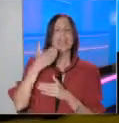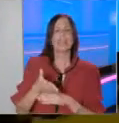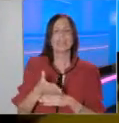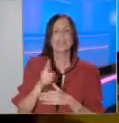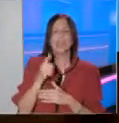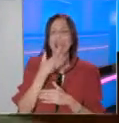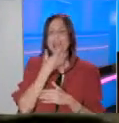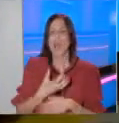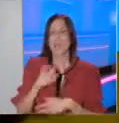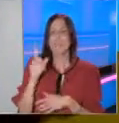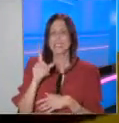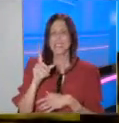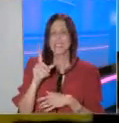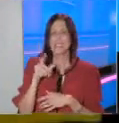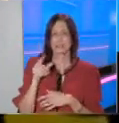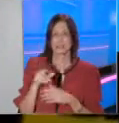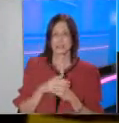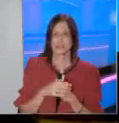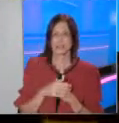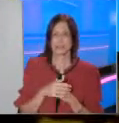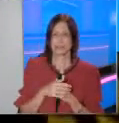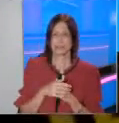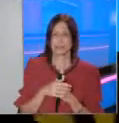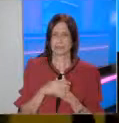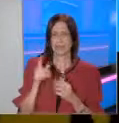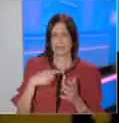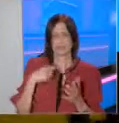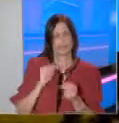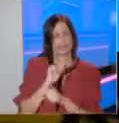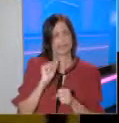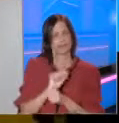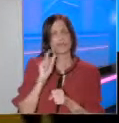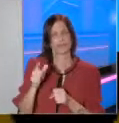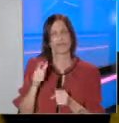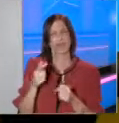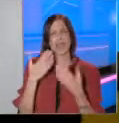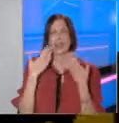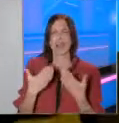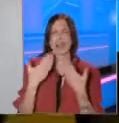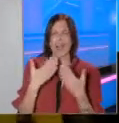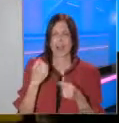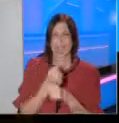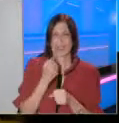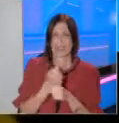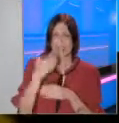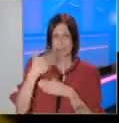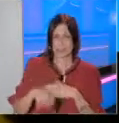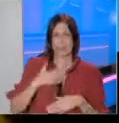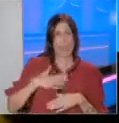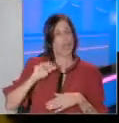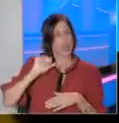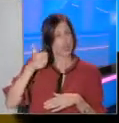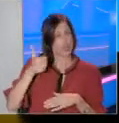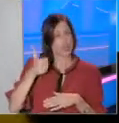מויז'ניץ, הרערו על על הטיש שהוא ערך במוצאי החג הראשון, בהשתתפות בחורים.